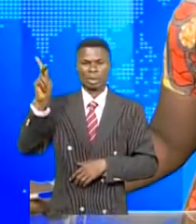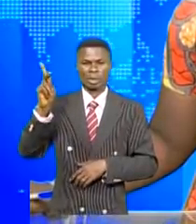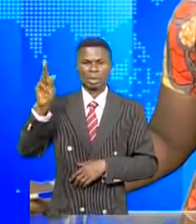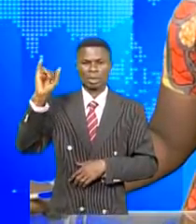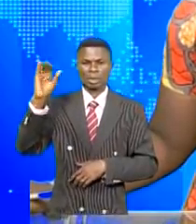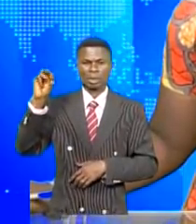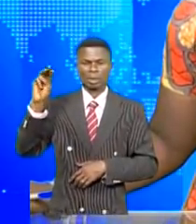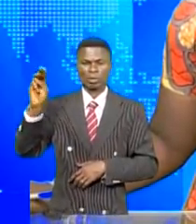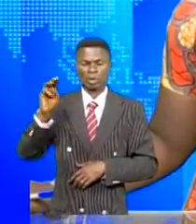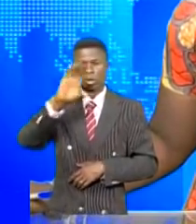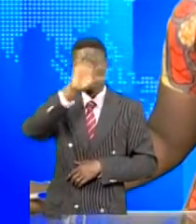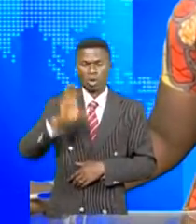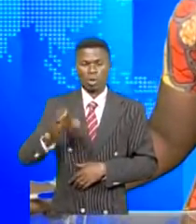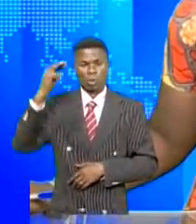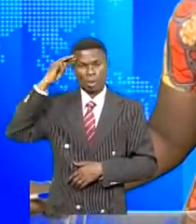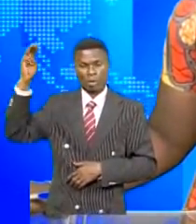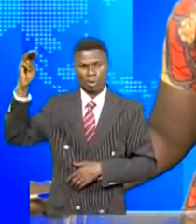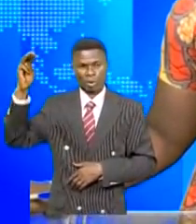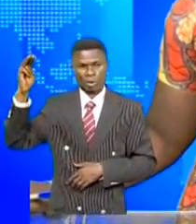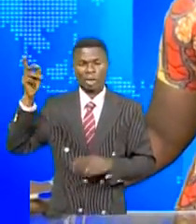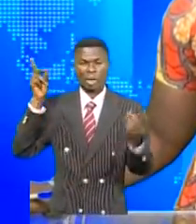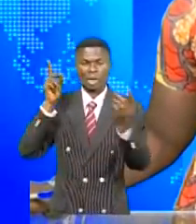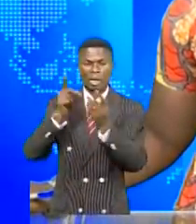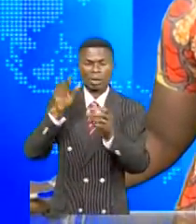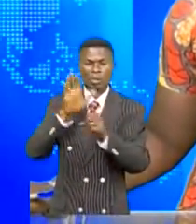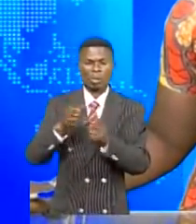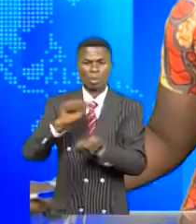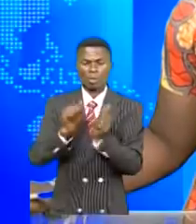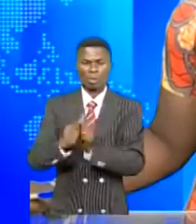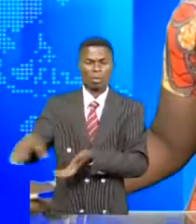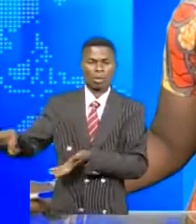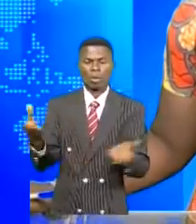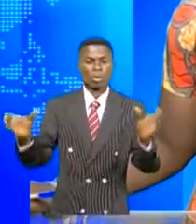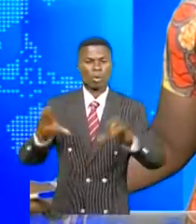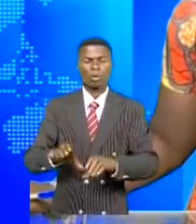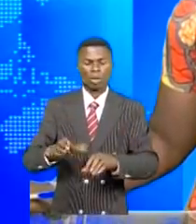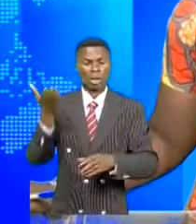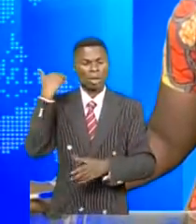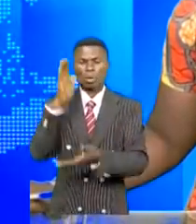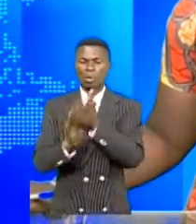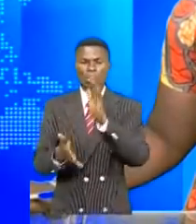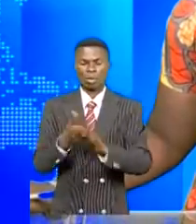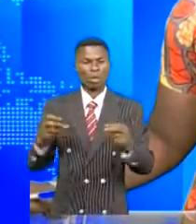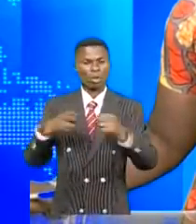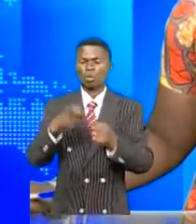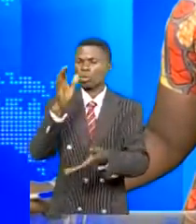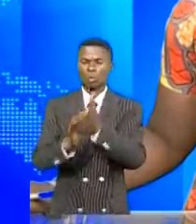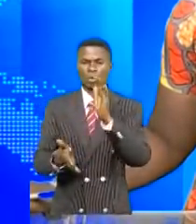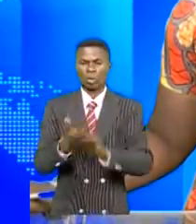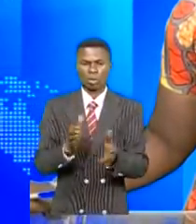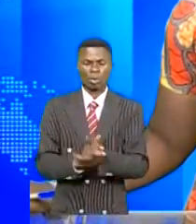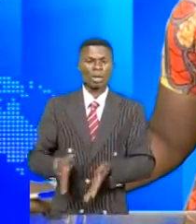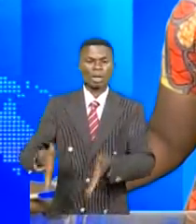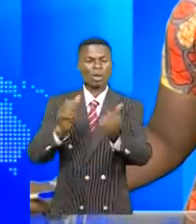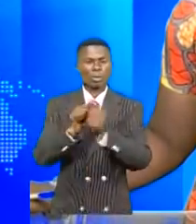la commune de Mongafula est confrontée aux multiples problèmes dont les érosions, manque d'eau, d'électricité et manque des routes. Et